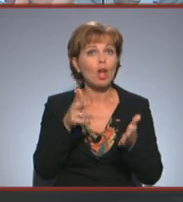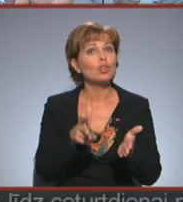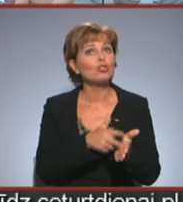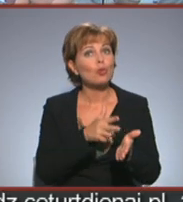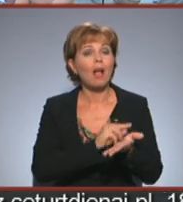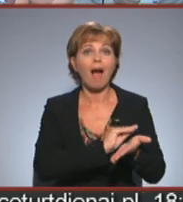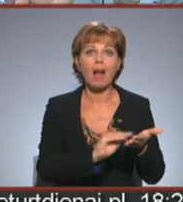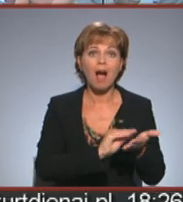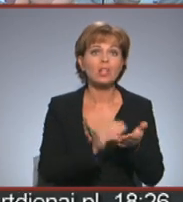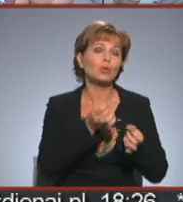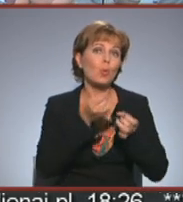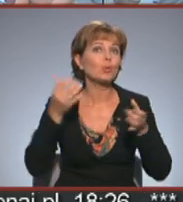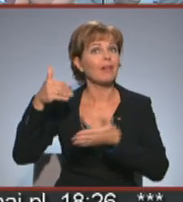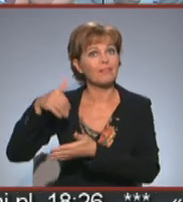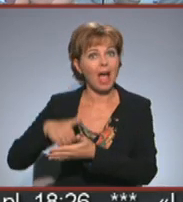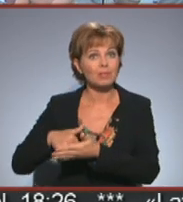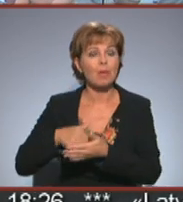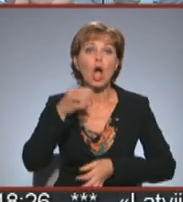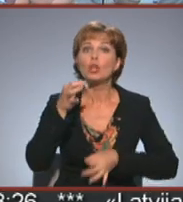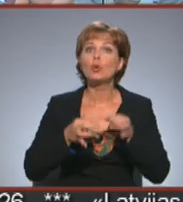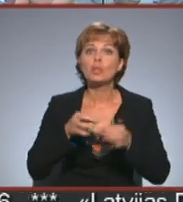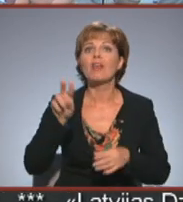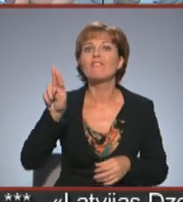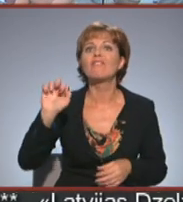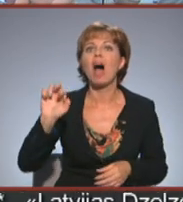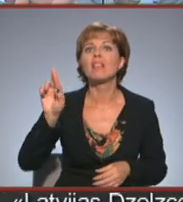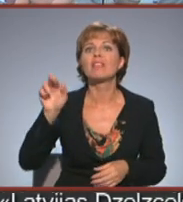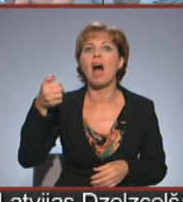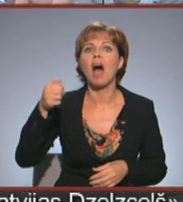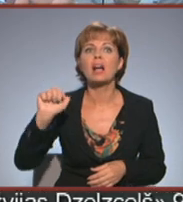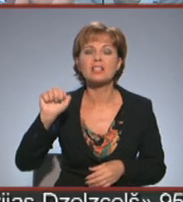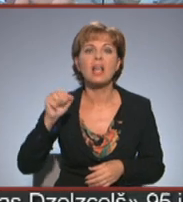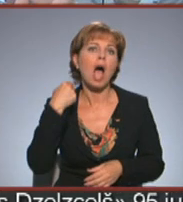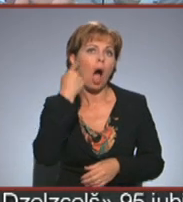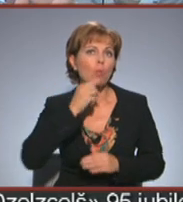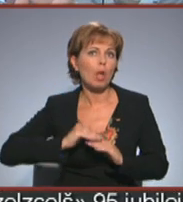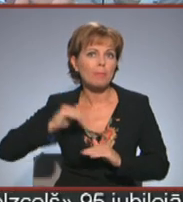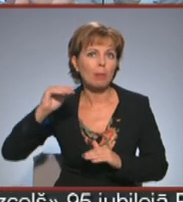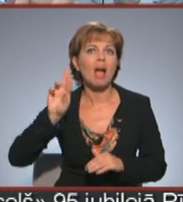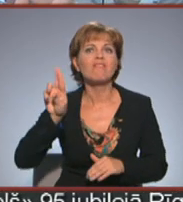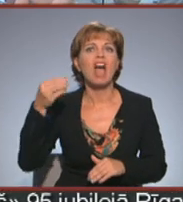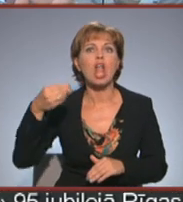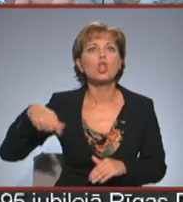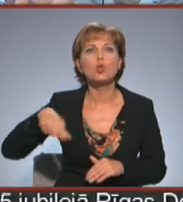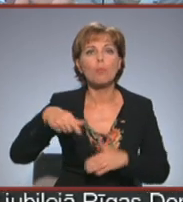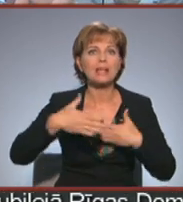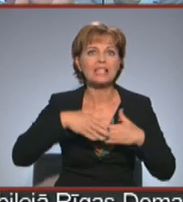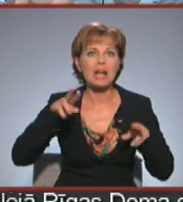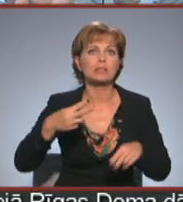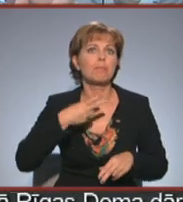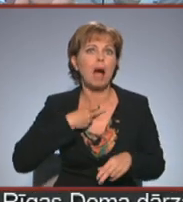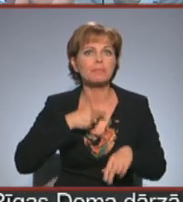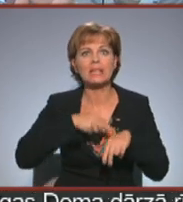Žurnālistes, rakstnieces, kultūra vēsturnieces un juristes Melānijas Vanagas autobiogrāfija Veļupes krastā ir pārsteidzoši iespaidīgs un spilgts